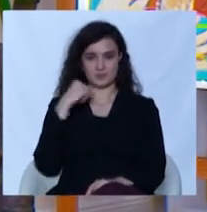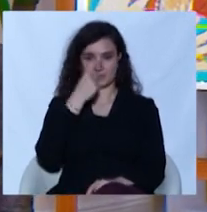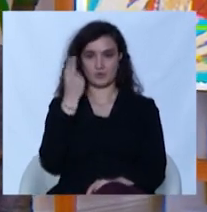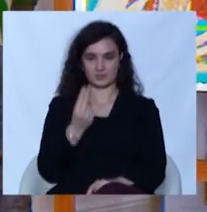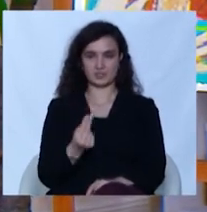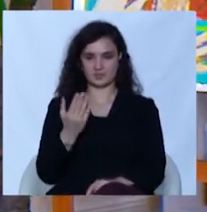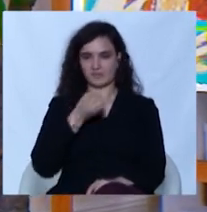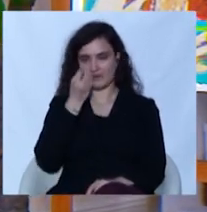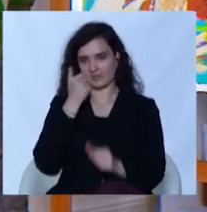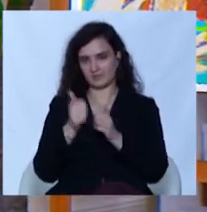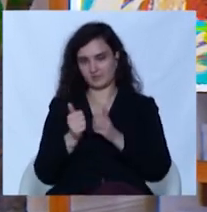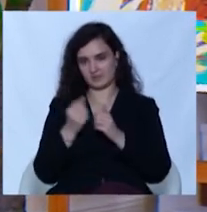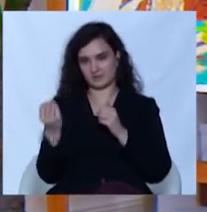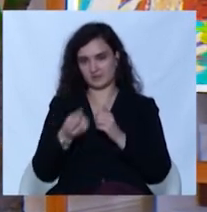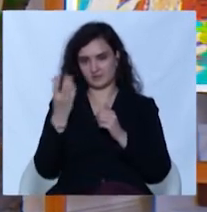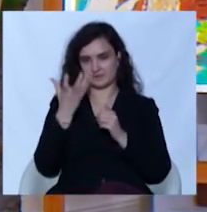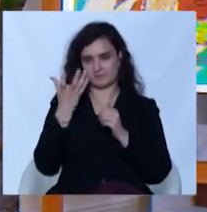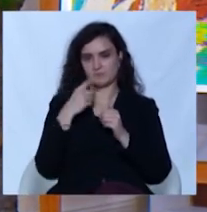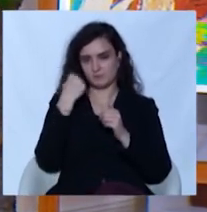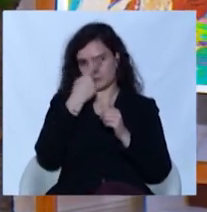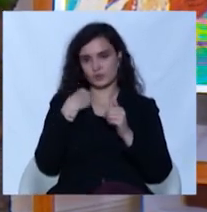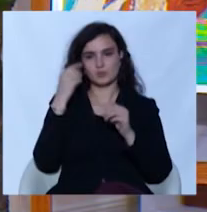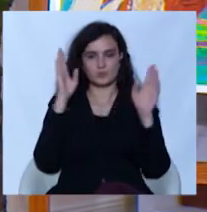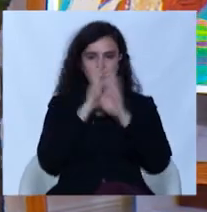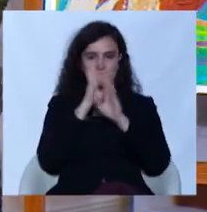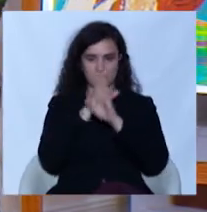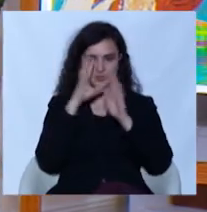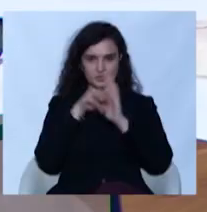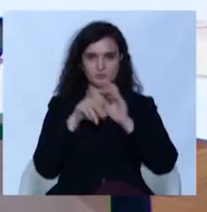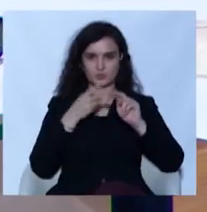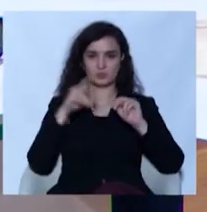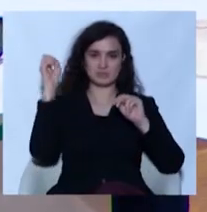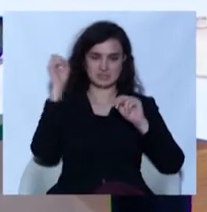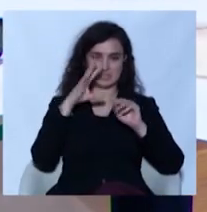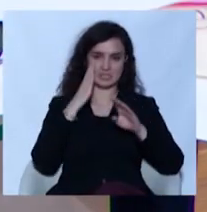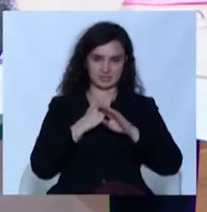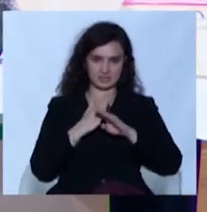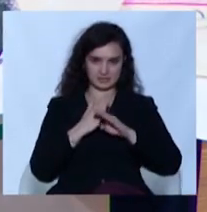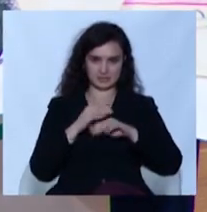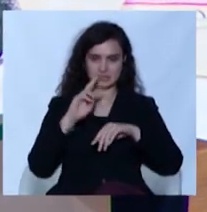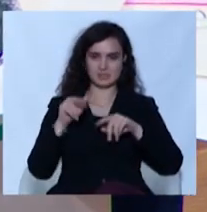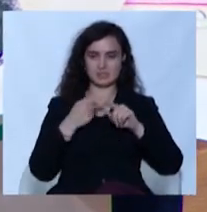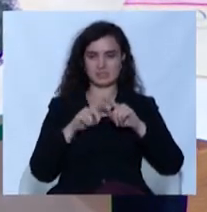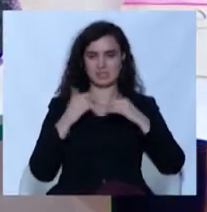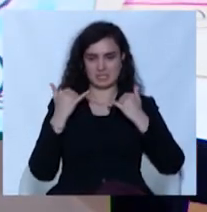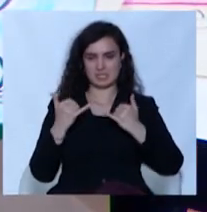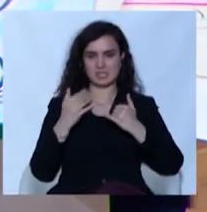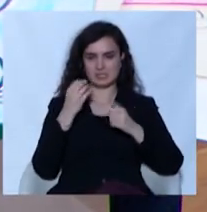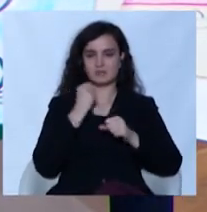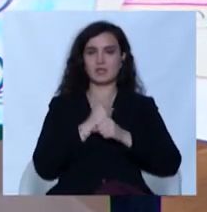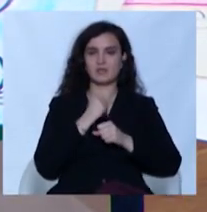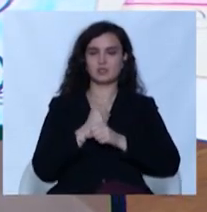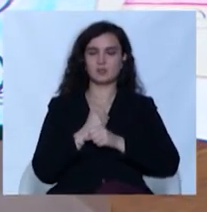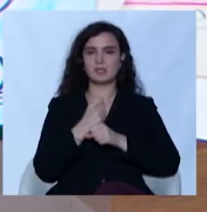პორტრეტია, გვერდზე ყვავილით, ანუ პორტრეტი ბუნებაში, იმიტომ რომ აქეთ მზე არის. და ეხლა კიდევ